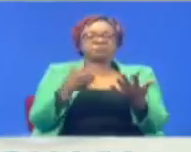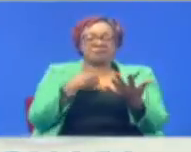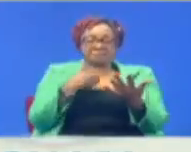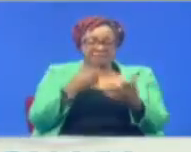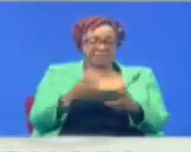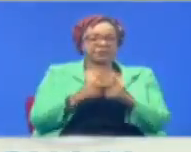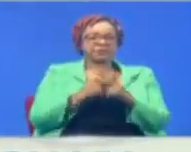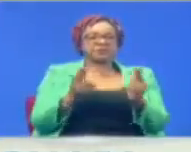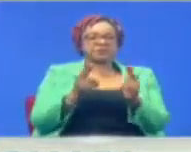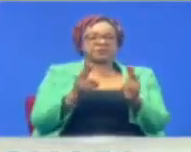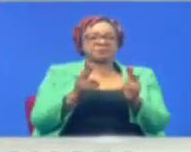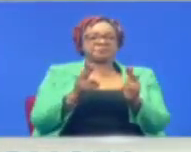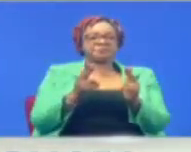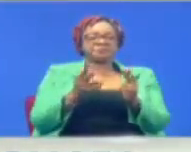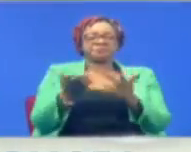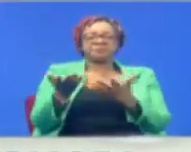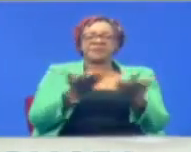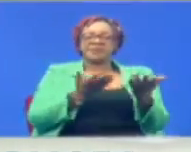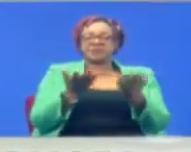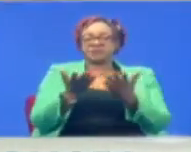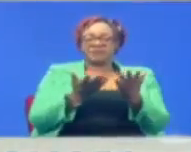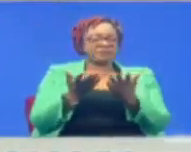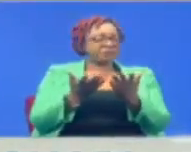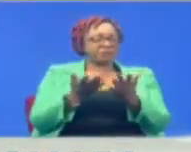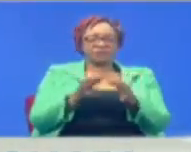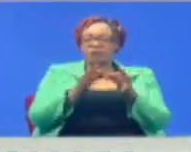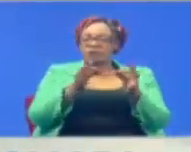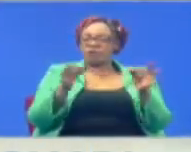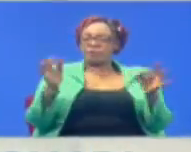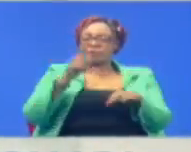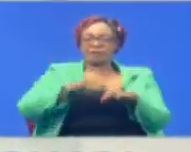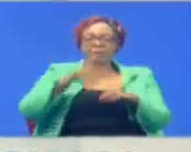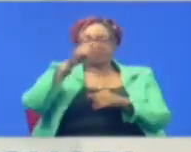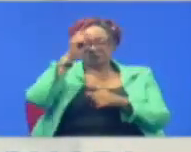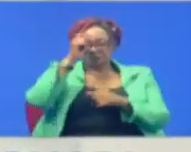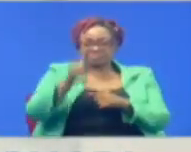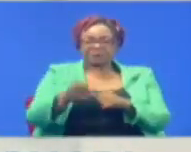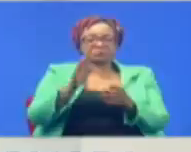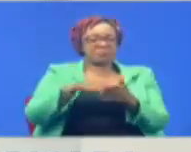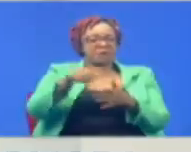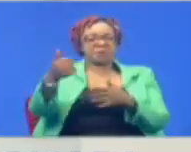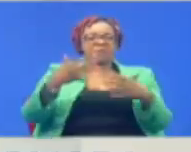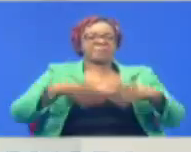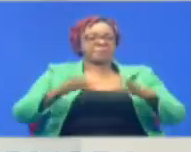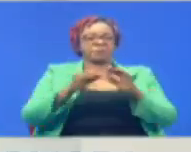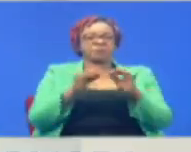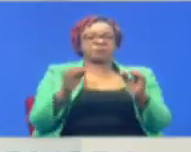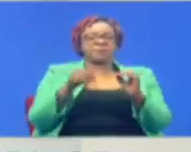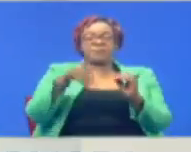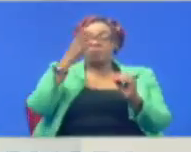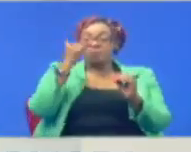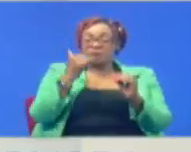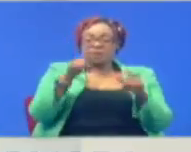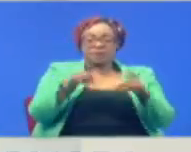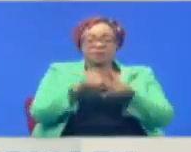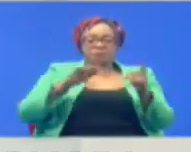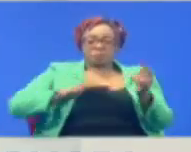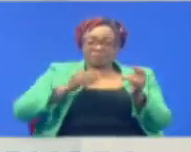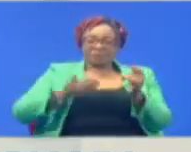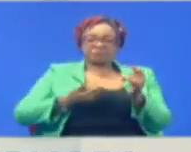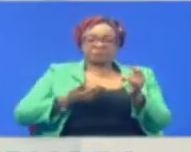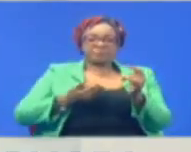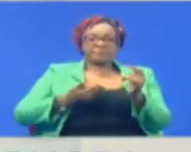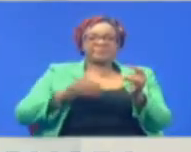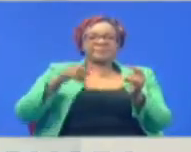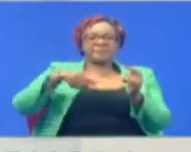ambayo kwa muda mrefu haijatambuliwa au kuheshimiwa ipasavyo na binadamu. Ndio maana kama mwanamke,